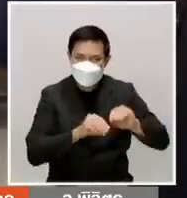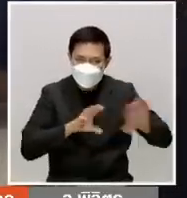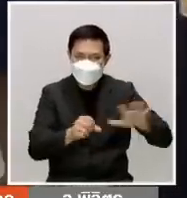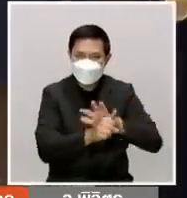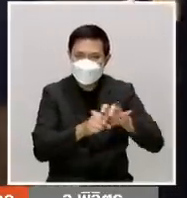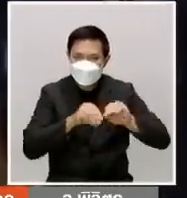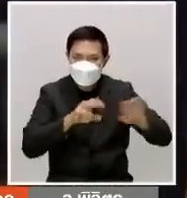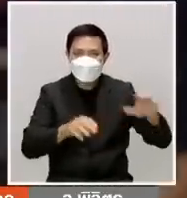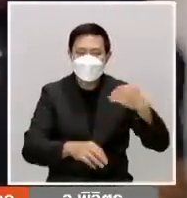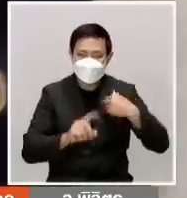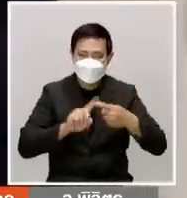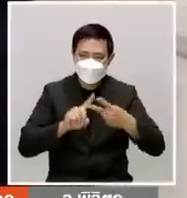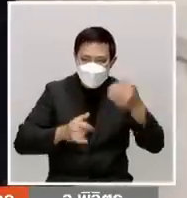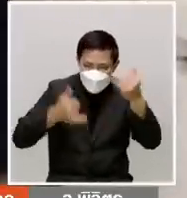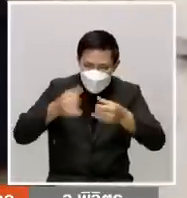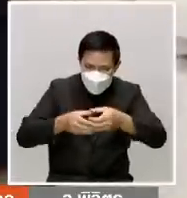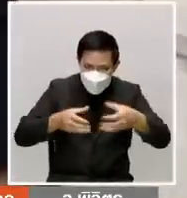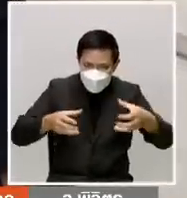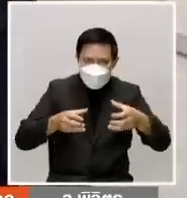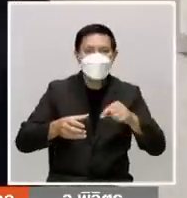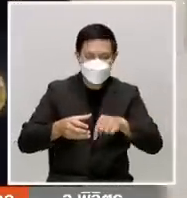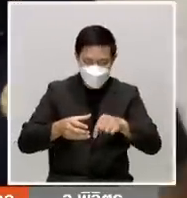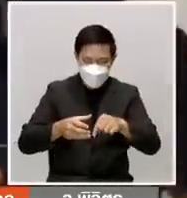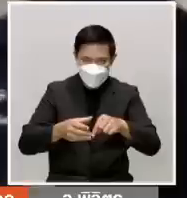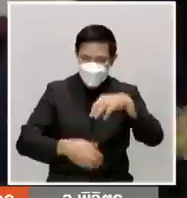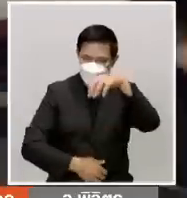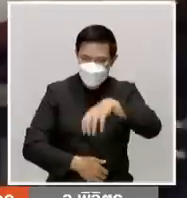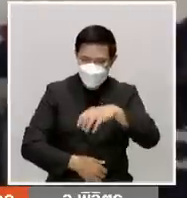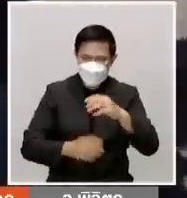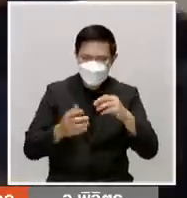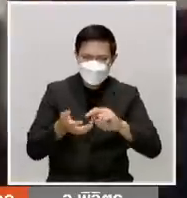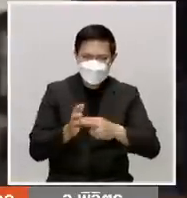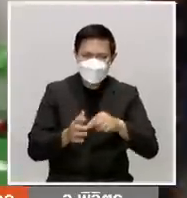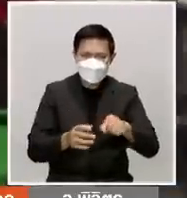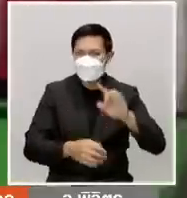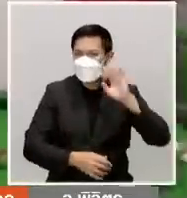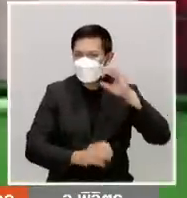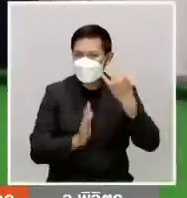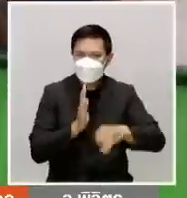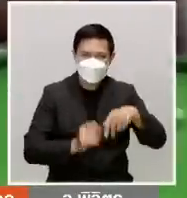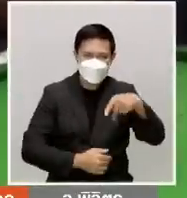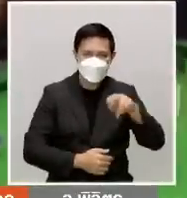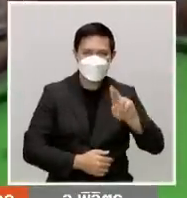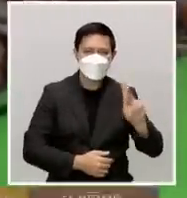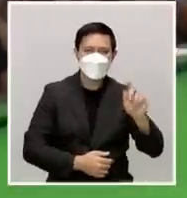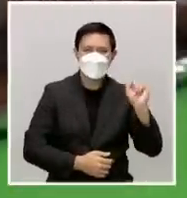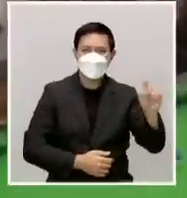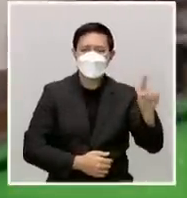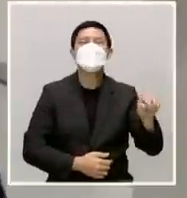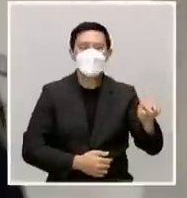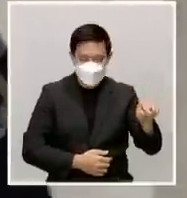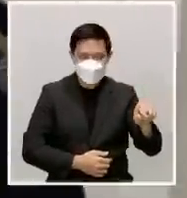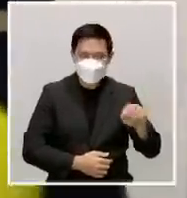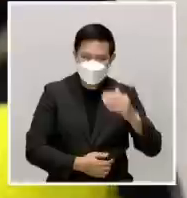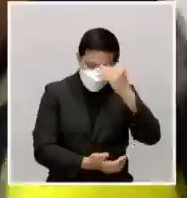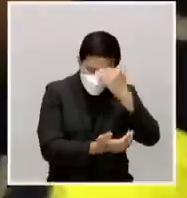าดและร่วมกันชุมนุมทำกิจกรรมหรือมั่วสุมในสถานที่แออัดเป็นการฝ่าฝืนพ.ร.ก.ฉุกเฉินเจ้าหน้าที่ก็นำตัวเจ้า